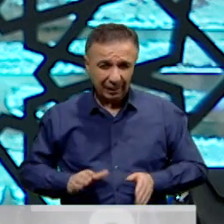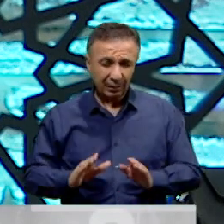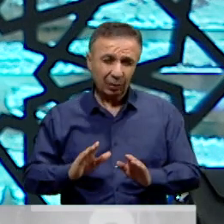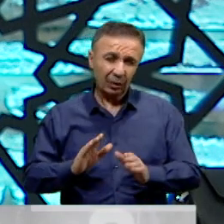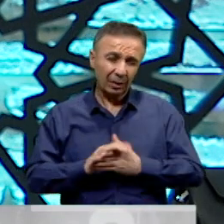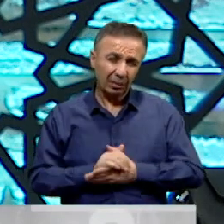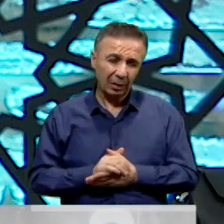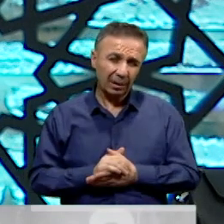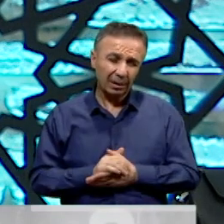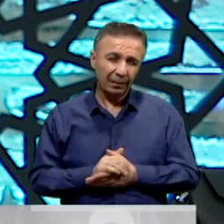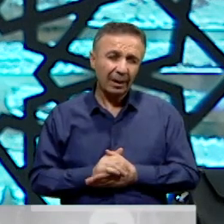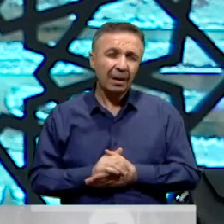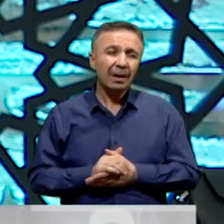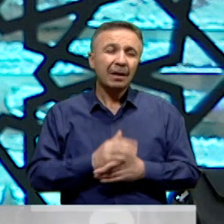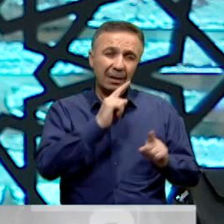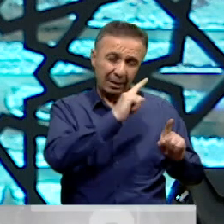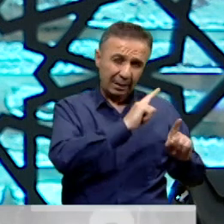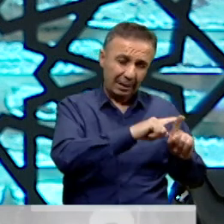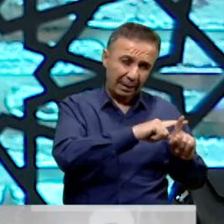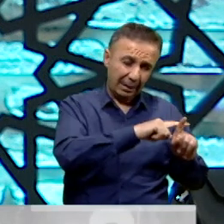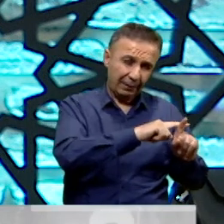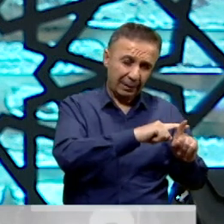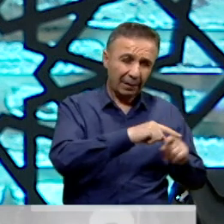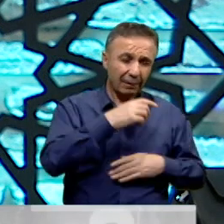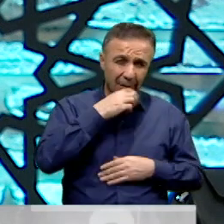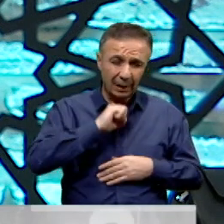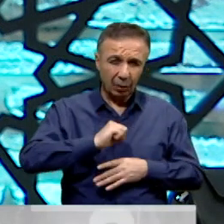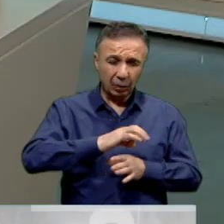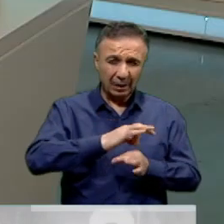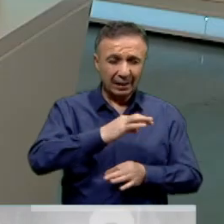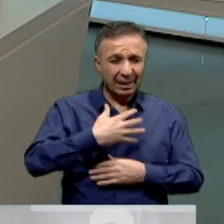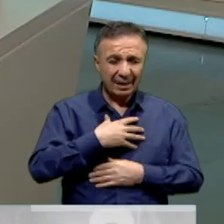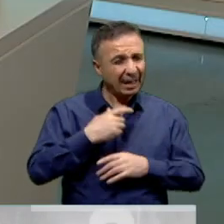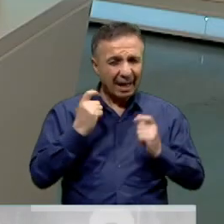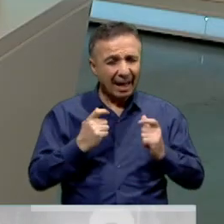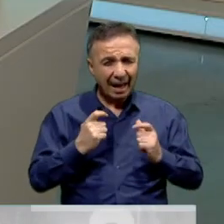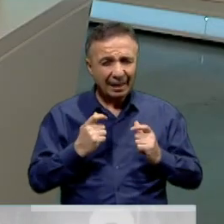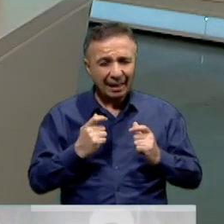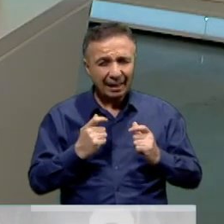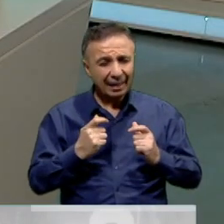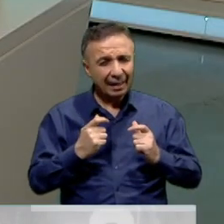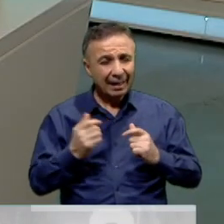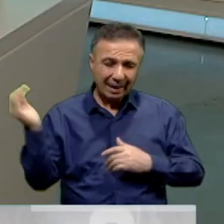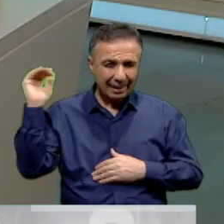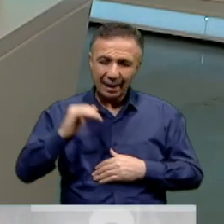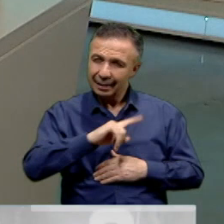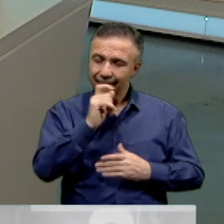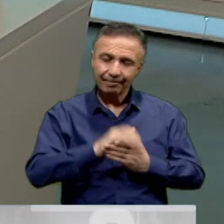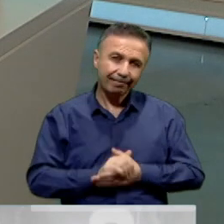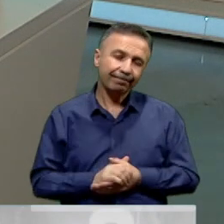Hristiyanlık dini Nereden çıktı bu konuda Hocam bize aydınlatabilir mi İnsanlar